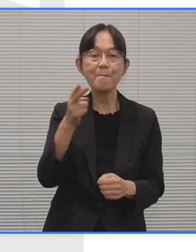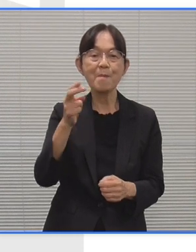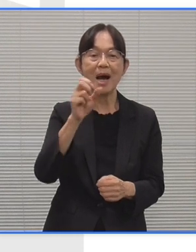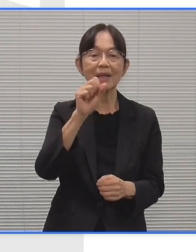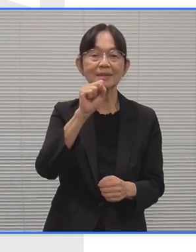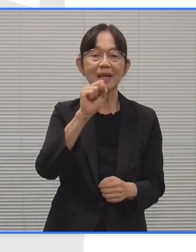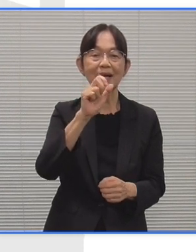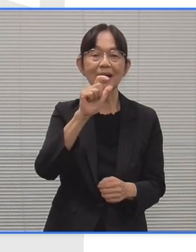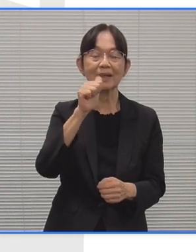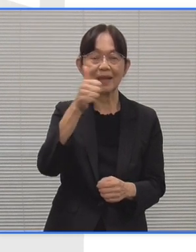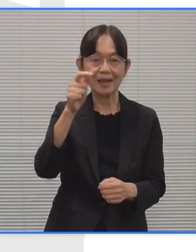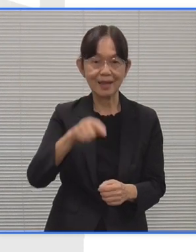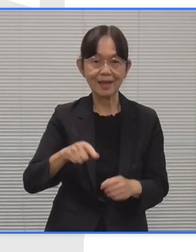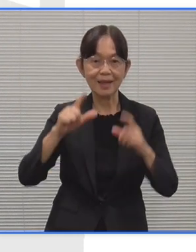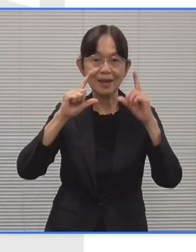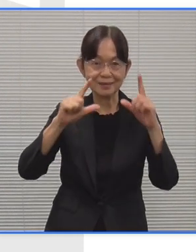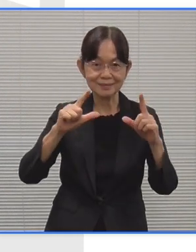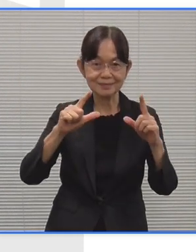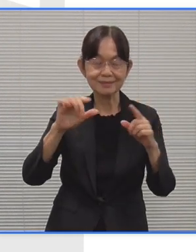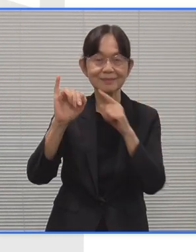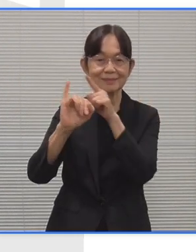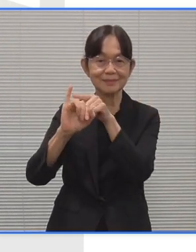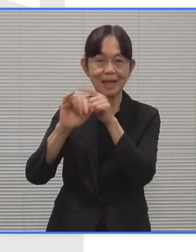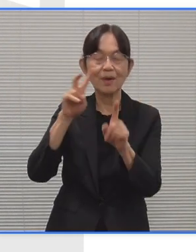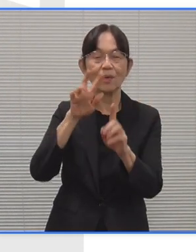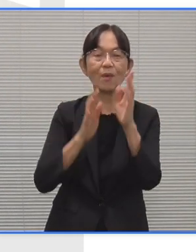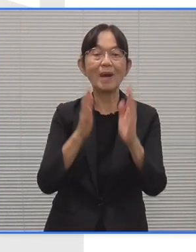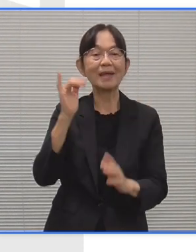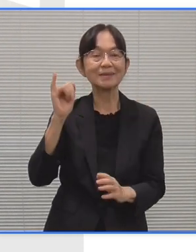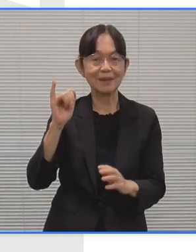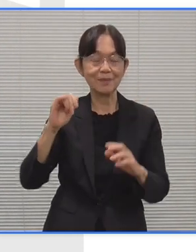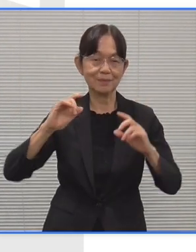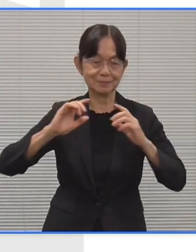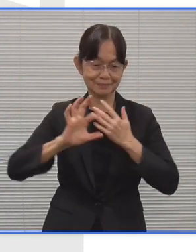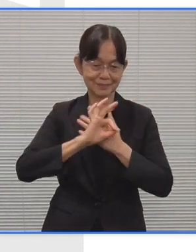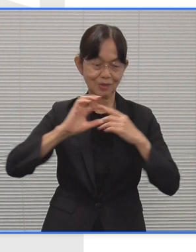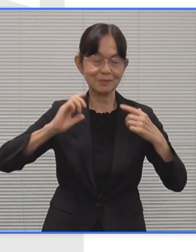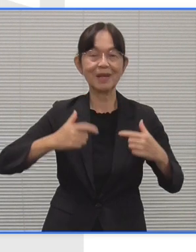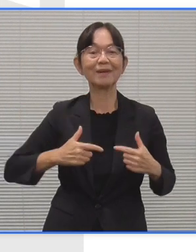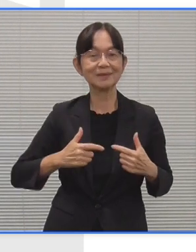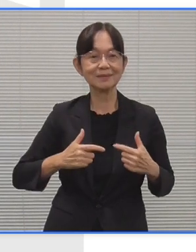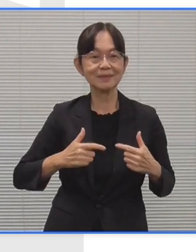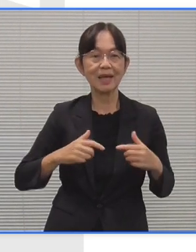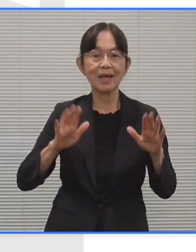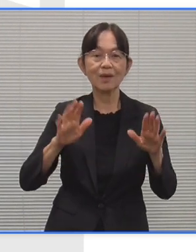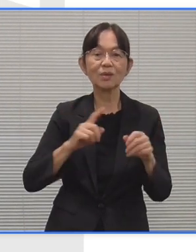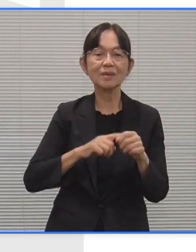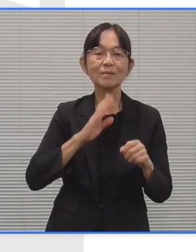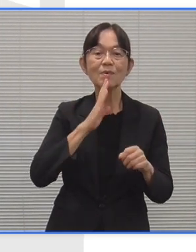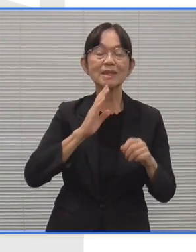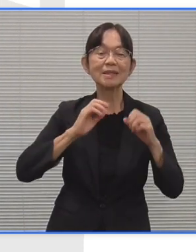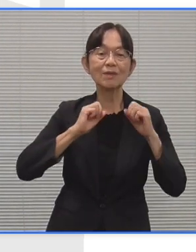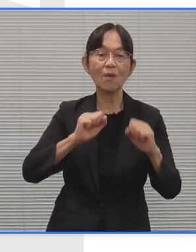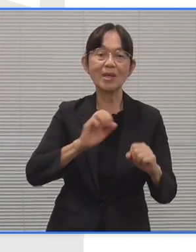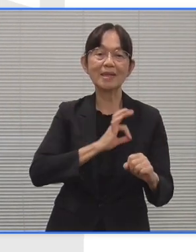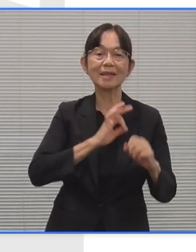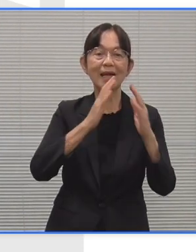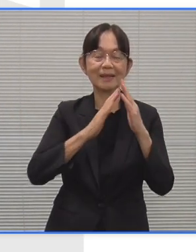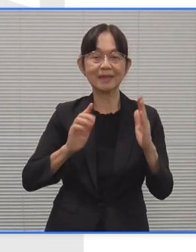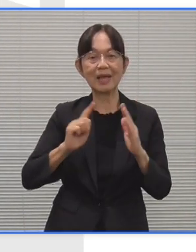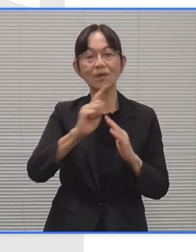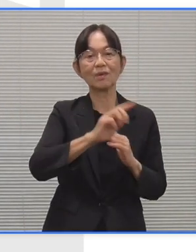ただいておりますので、小林幸子さんもご登場され、また今年も実行委員会の代表の皆